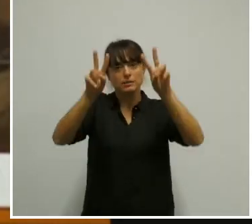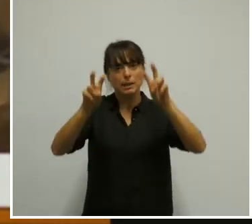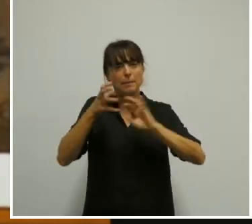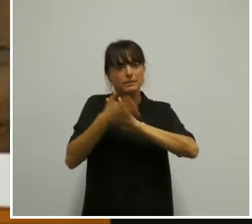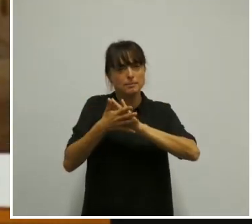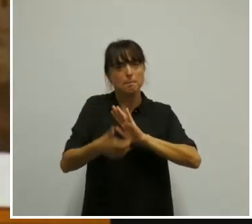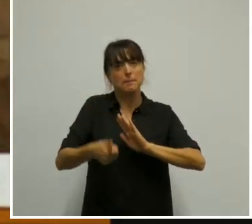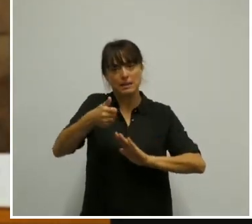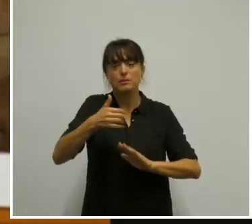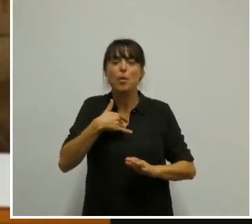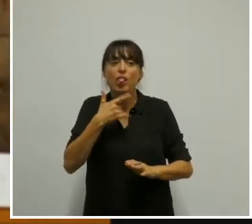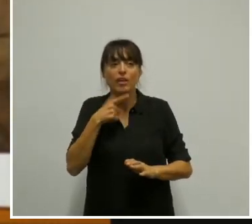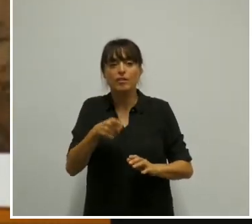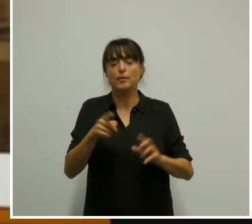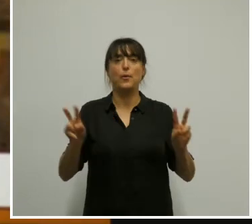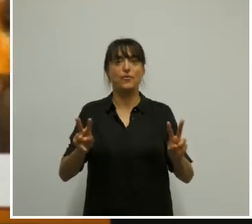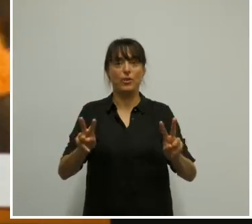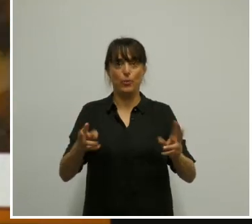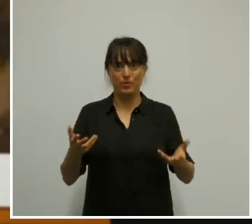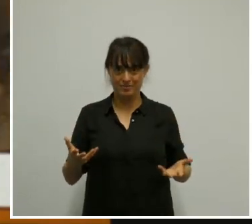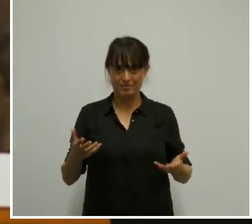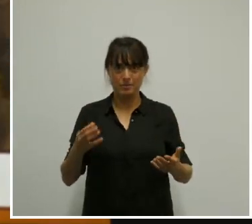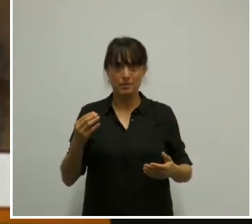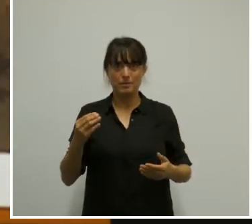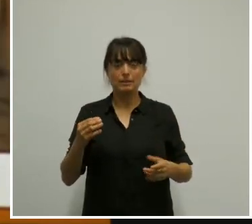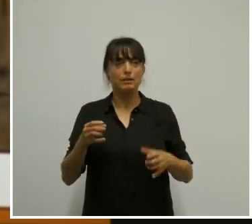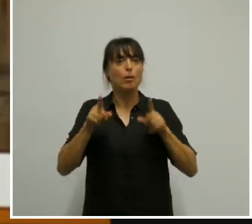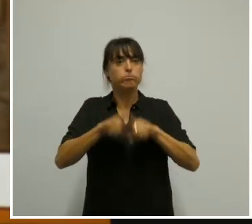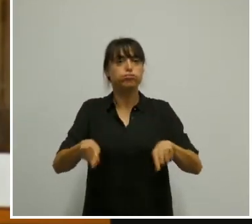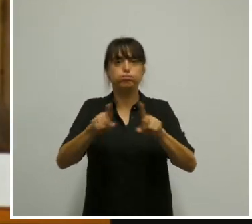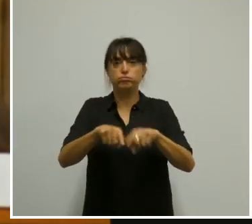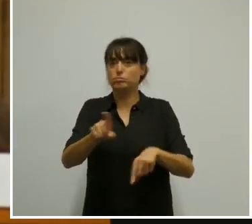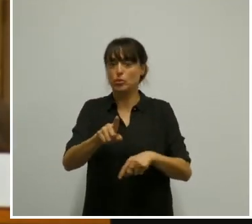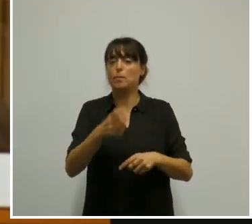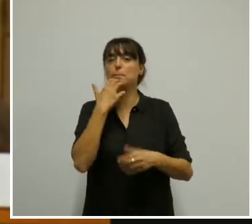sigui, això quan més participació hi hagi, doncs